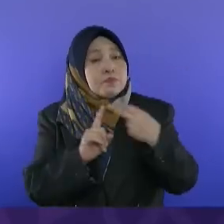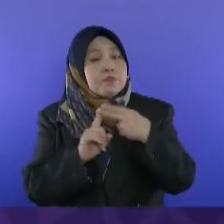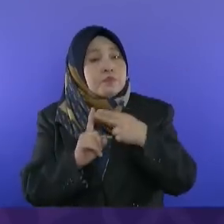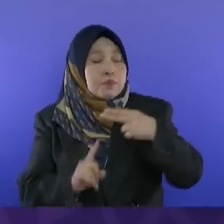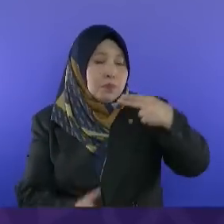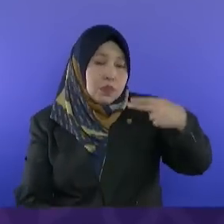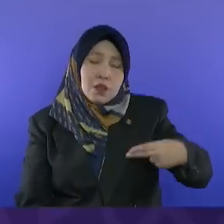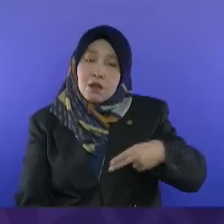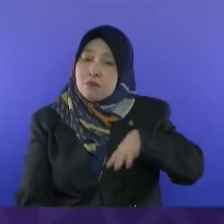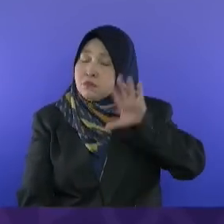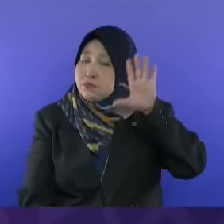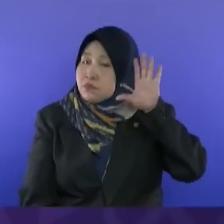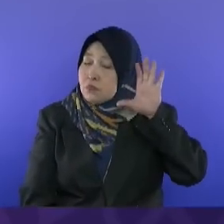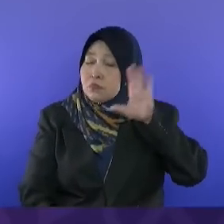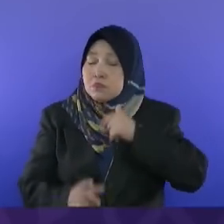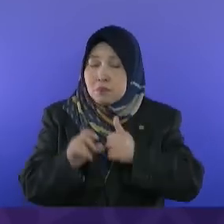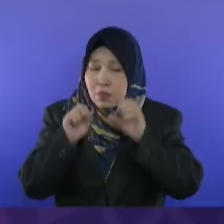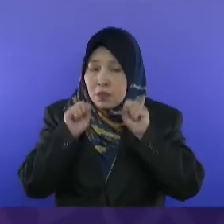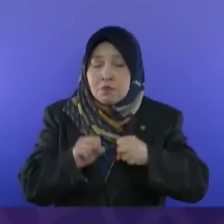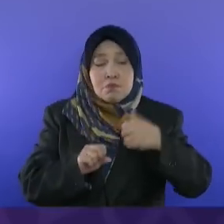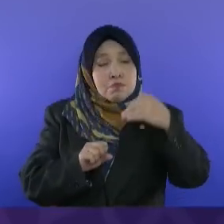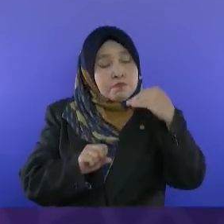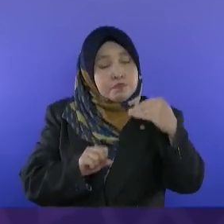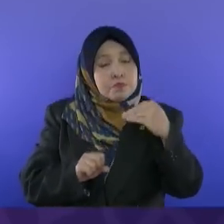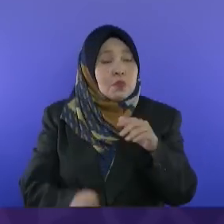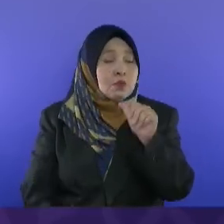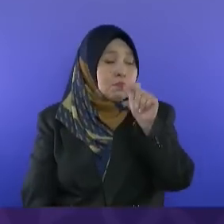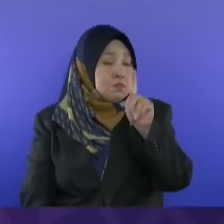kedengaran huruf H di situ